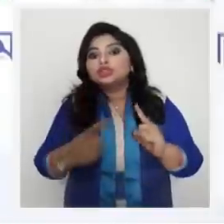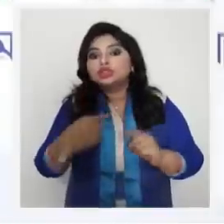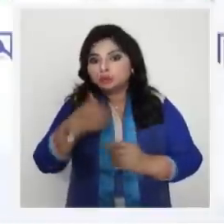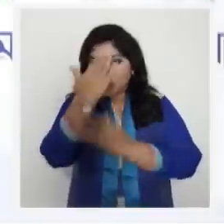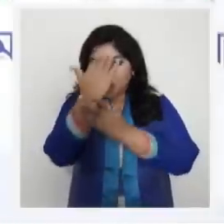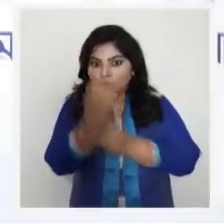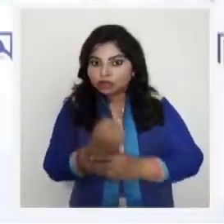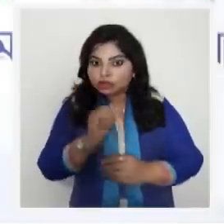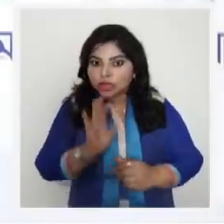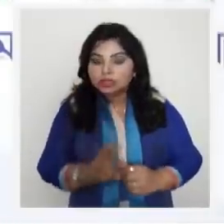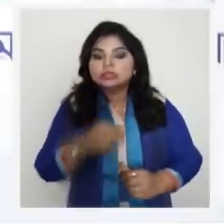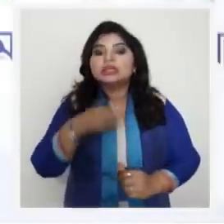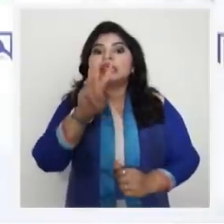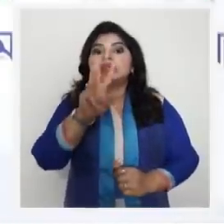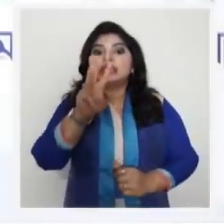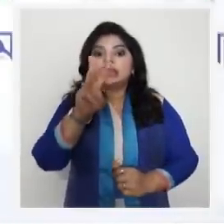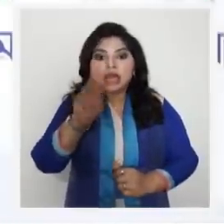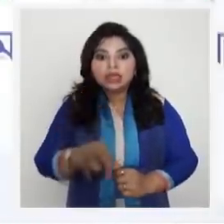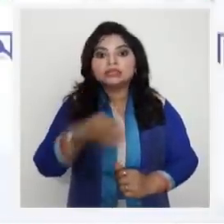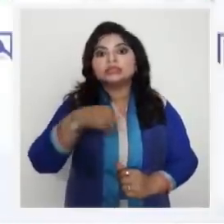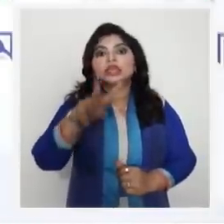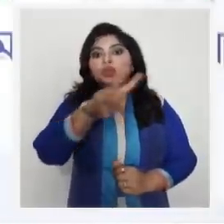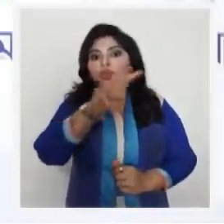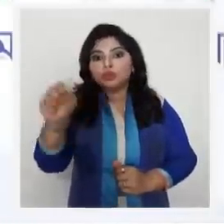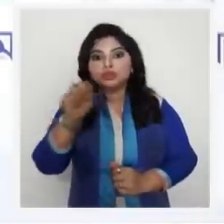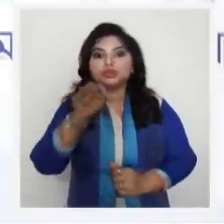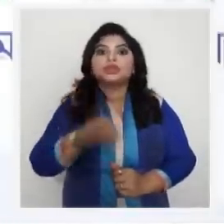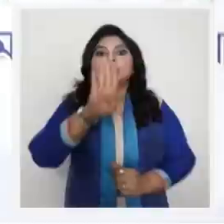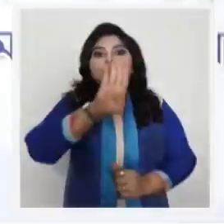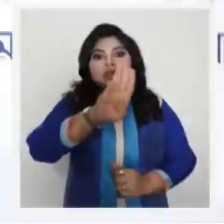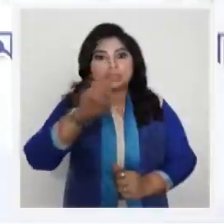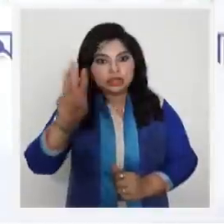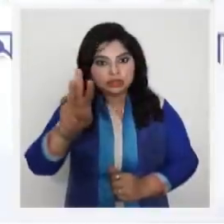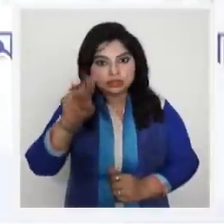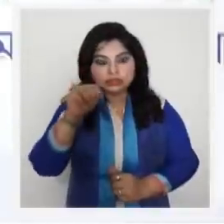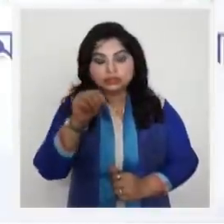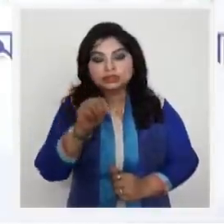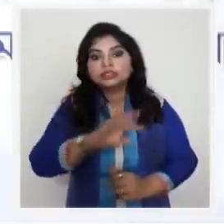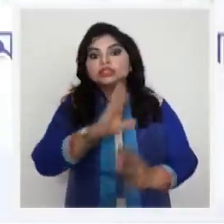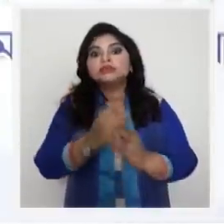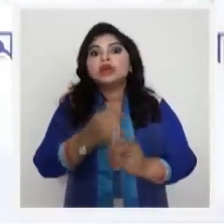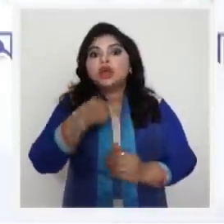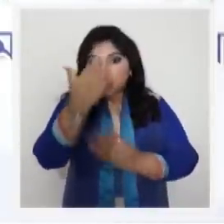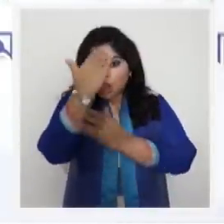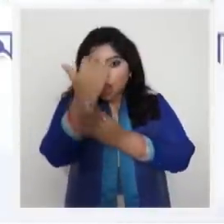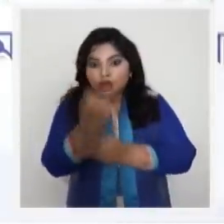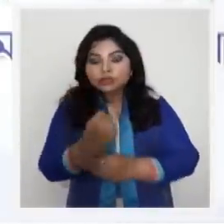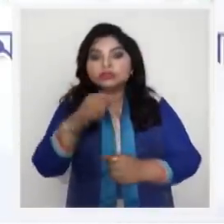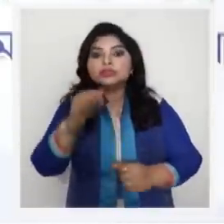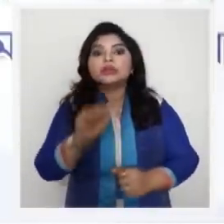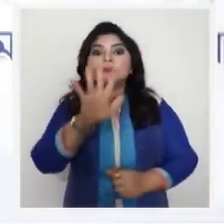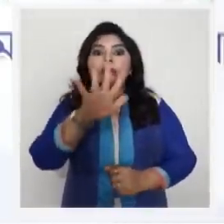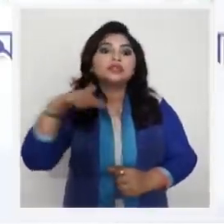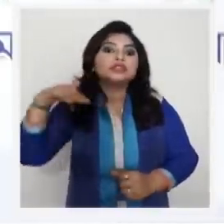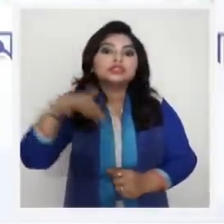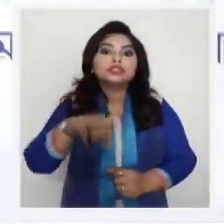৫,82,548টি নমুনা। গত 24 ঘন্টায় যা পরীক্ষা হয়েছে তাতে শনাক্ত হয়েছে 3,243 জন। এ